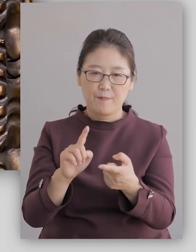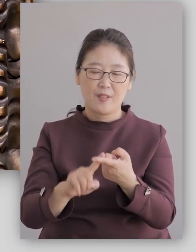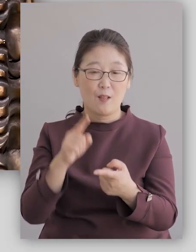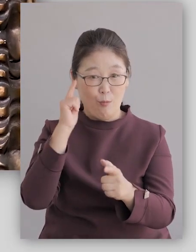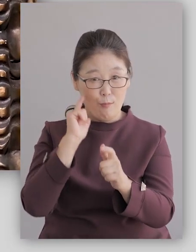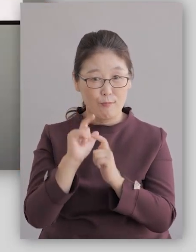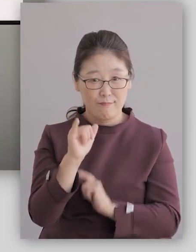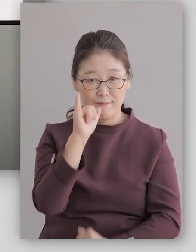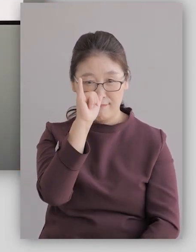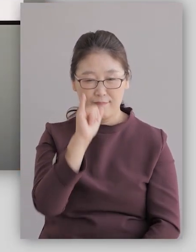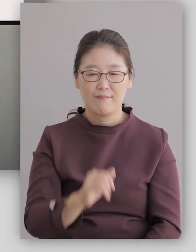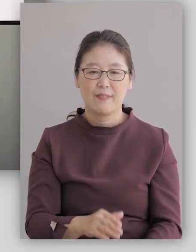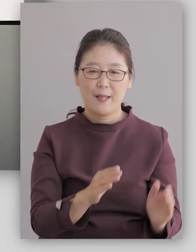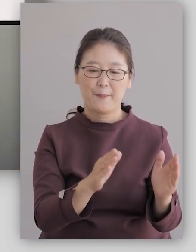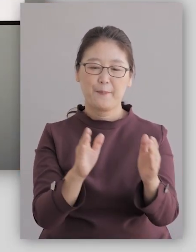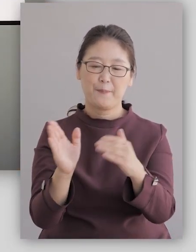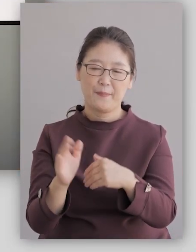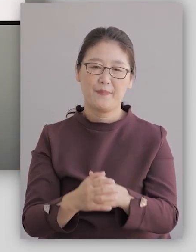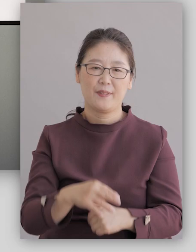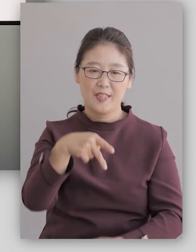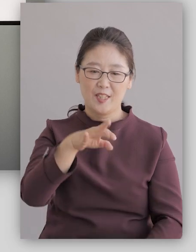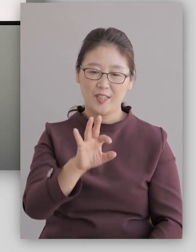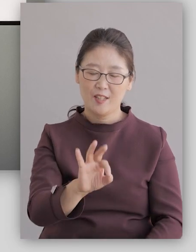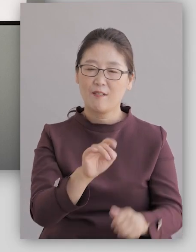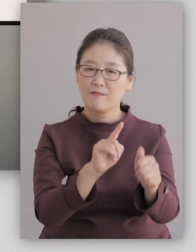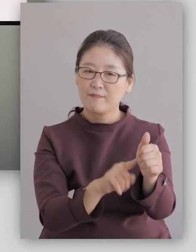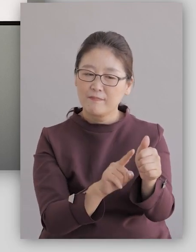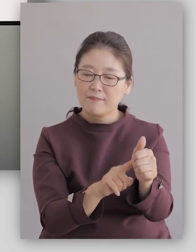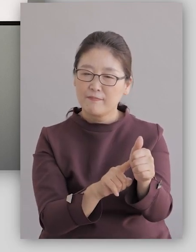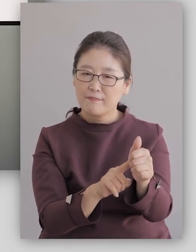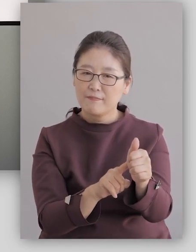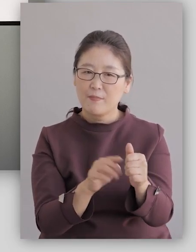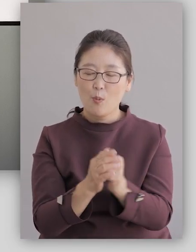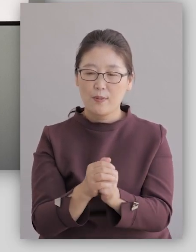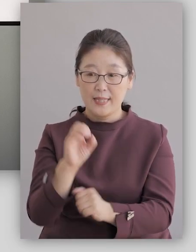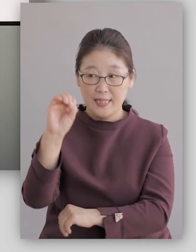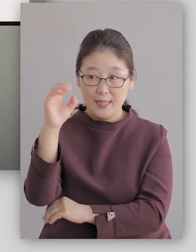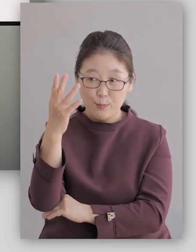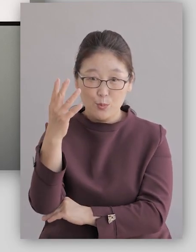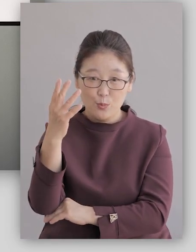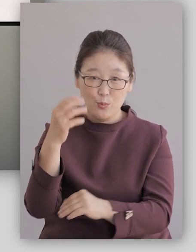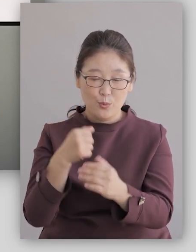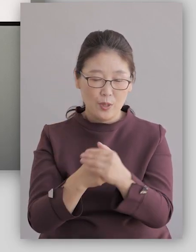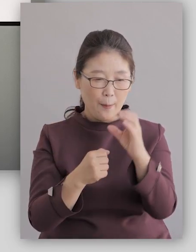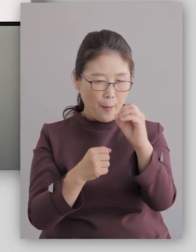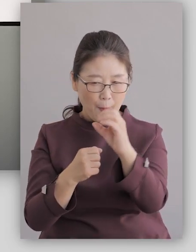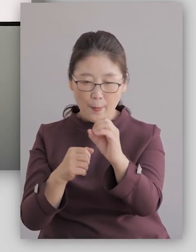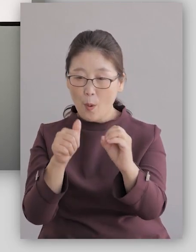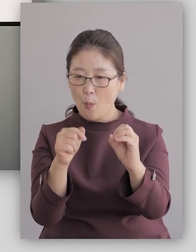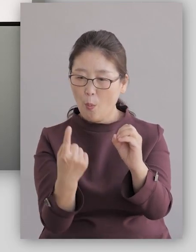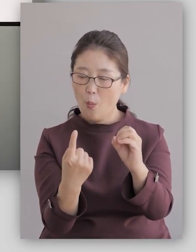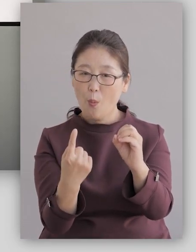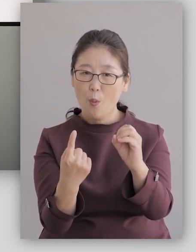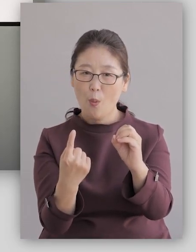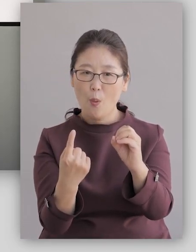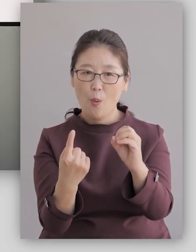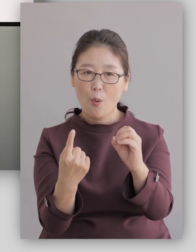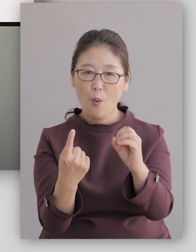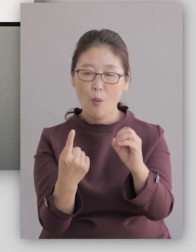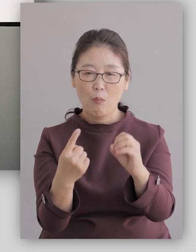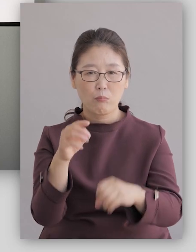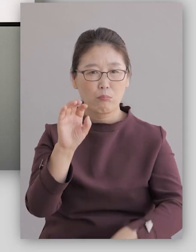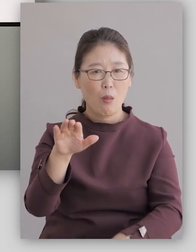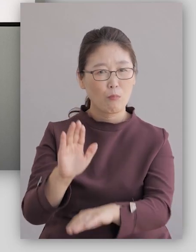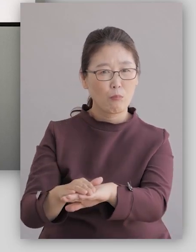수 있고요. 또한 성능경 선생님은 그 신문의 제호조 이런 부분들을